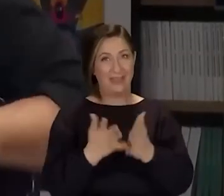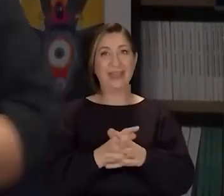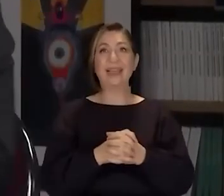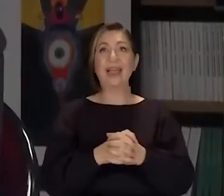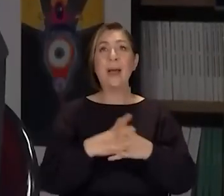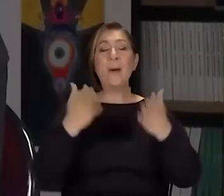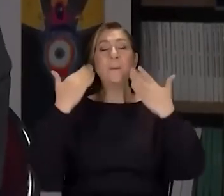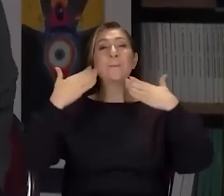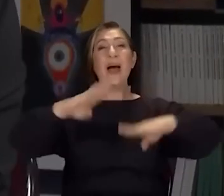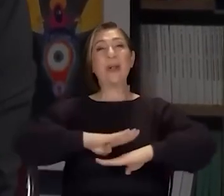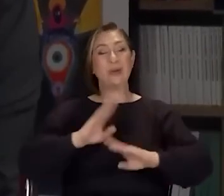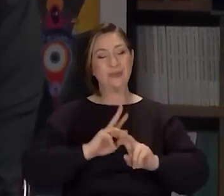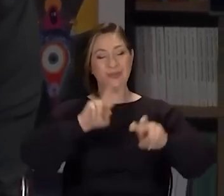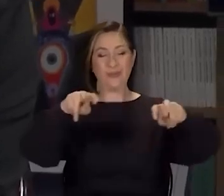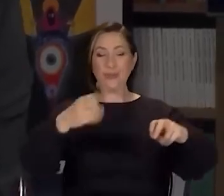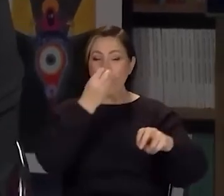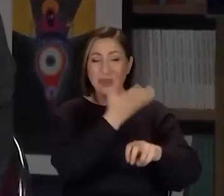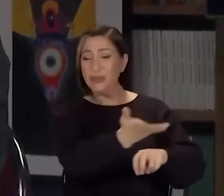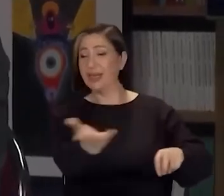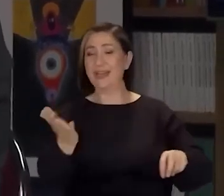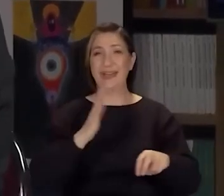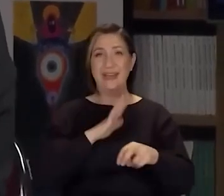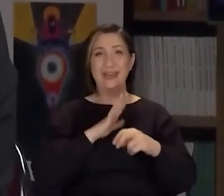Böyle balkona çıktık ve önde de bahçe var.